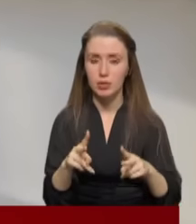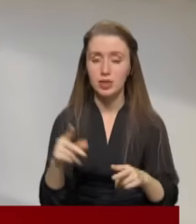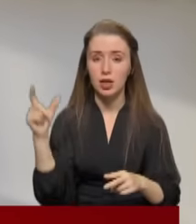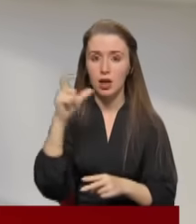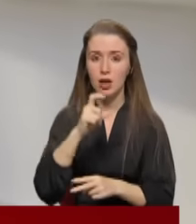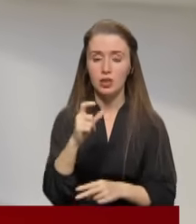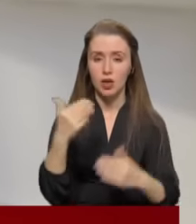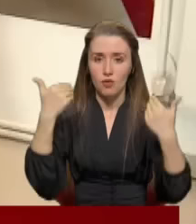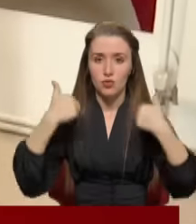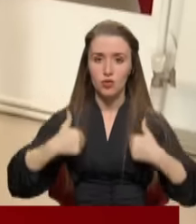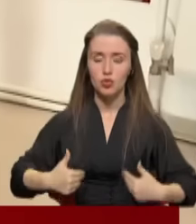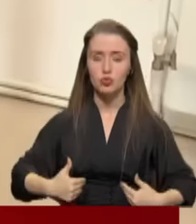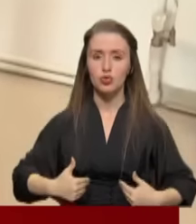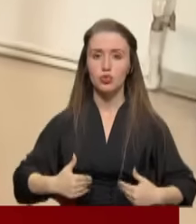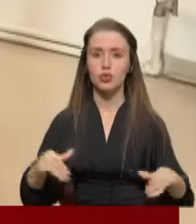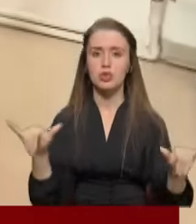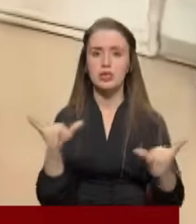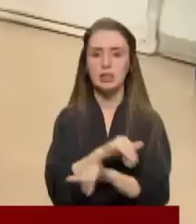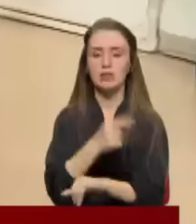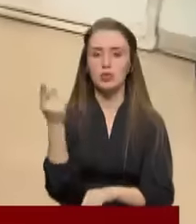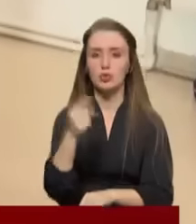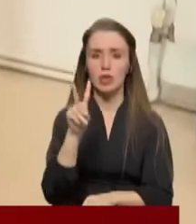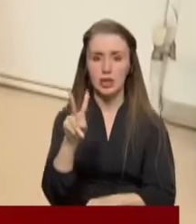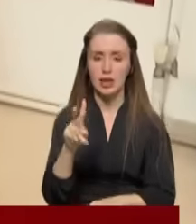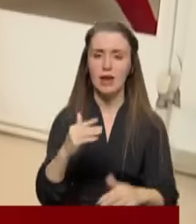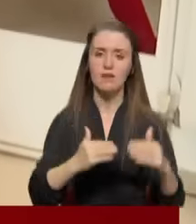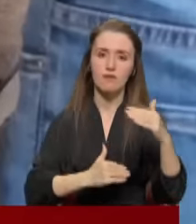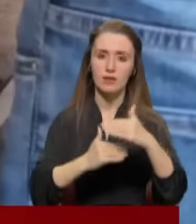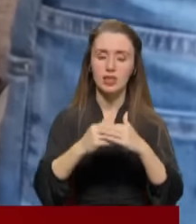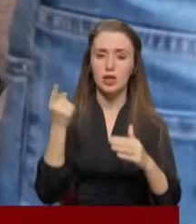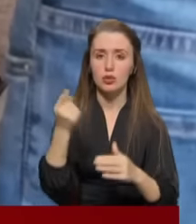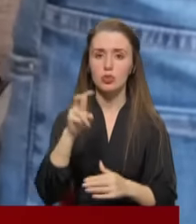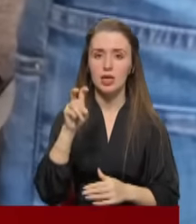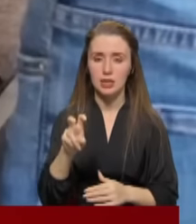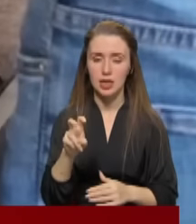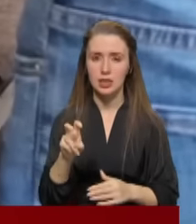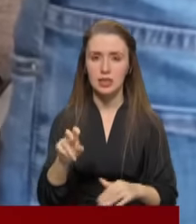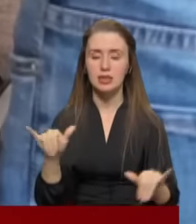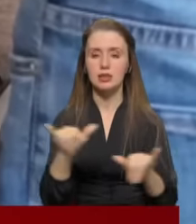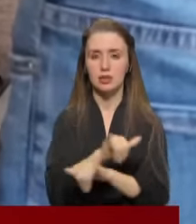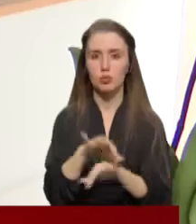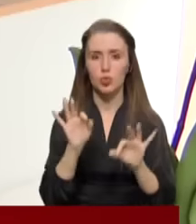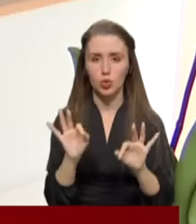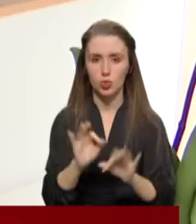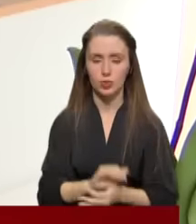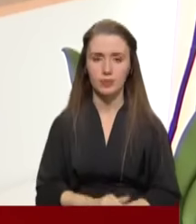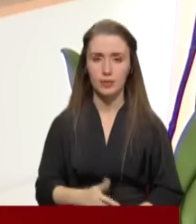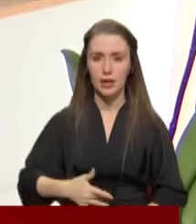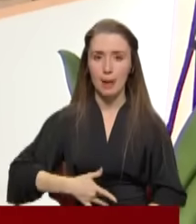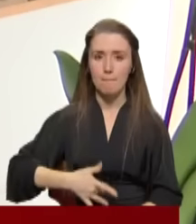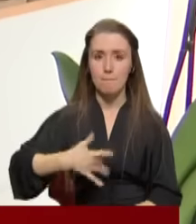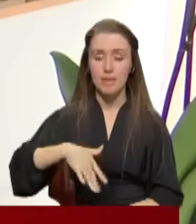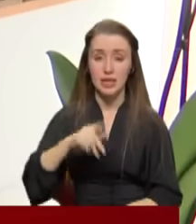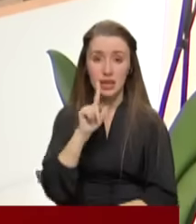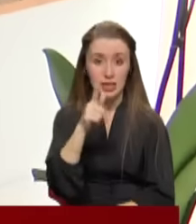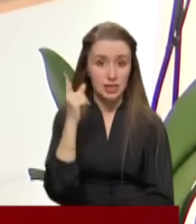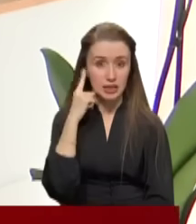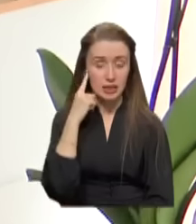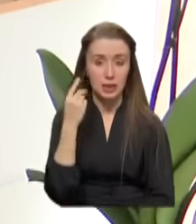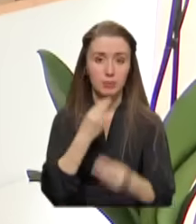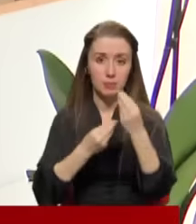ayda vücudundaki ağırlığın en az %2, en fazla %8'ini kaybetmek mümkün. Midenizden gelen gurultuyu